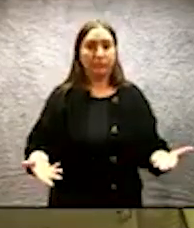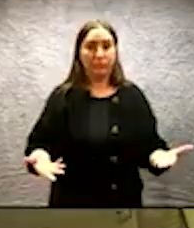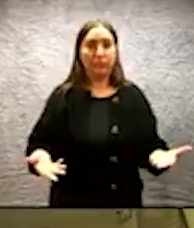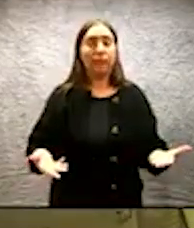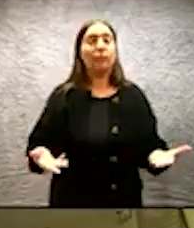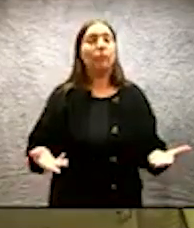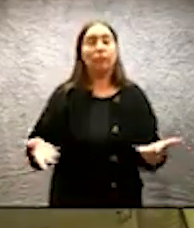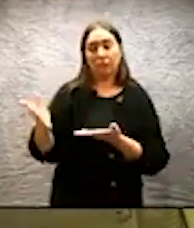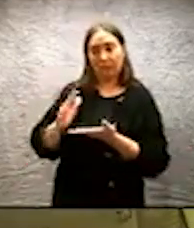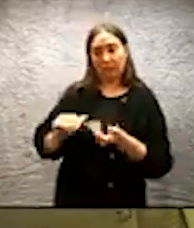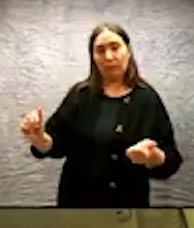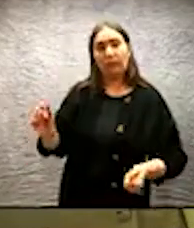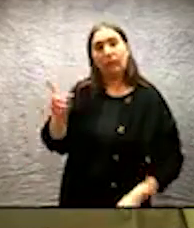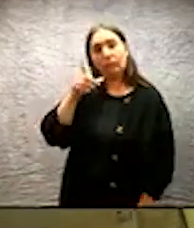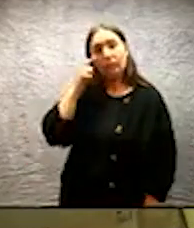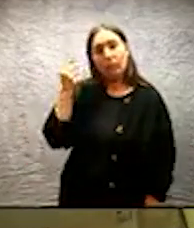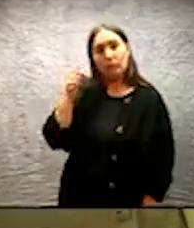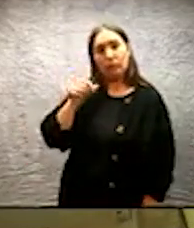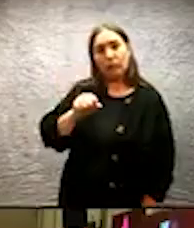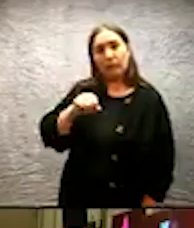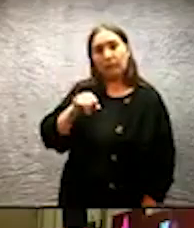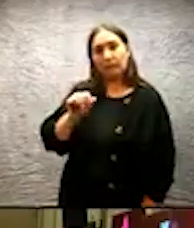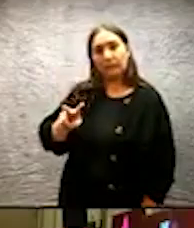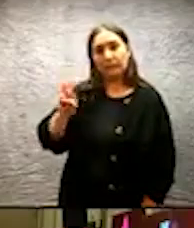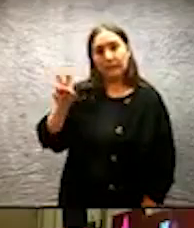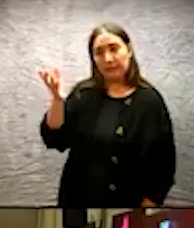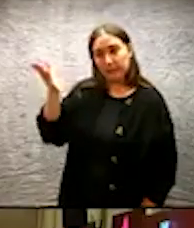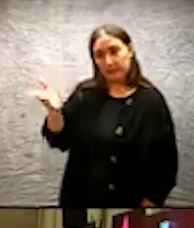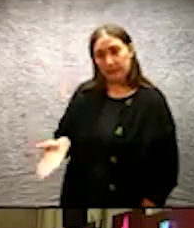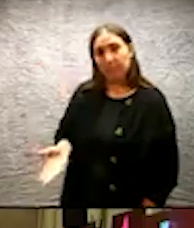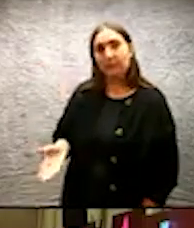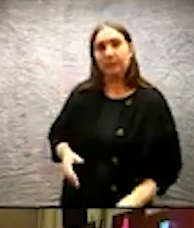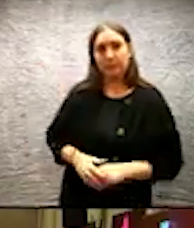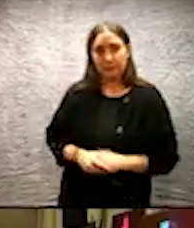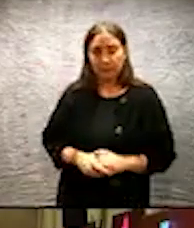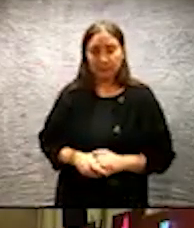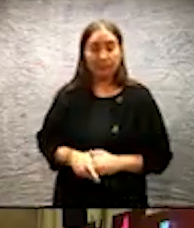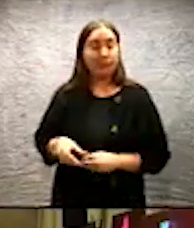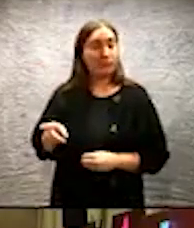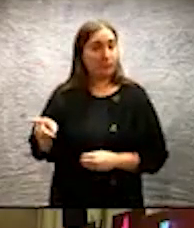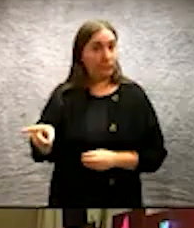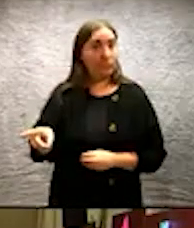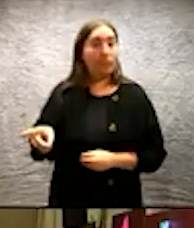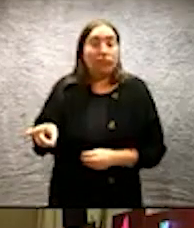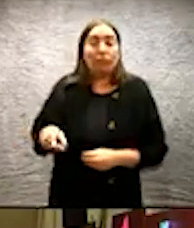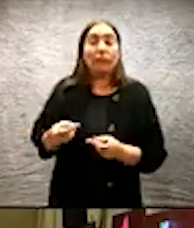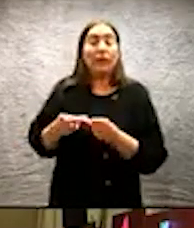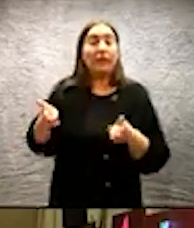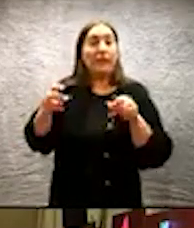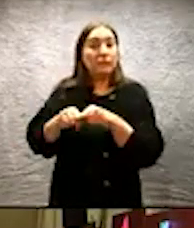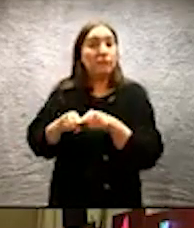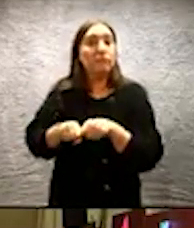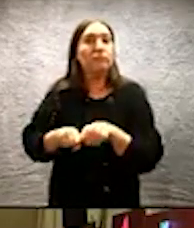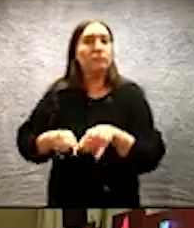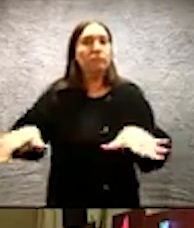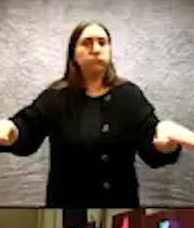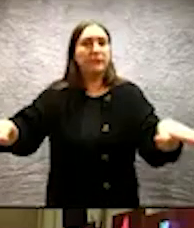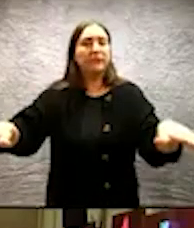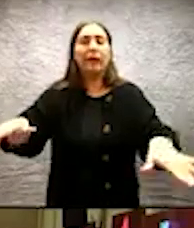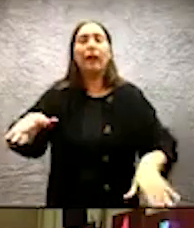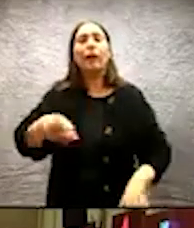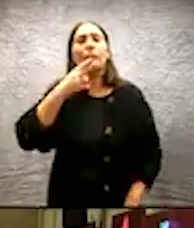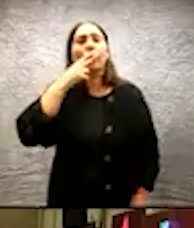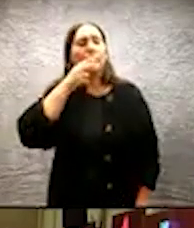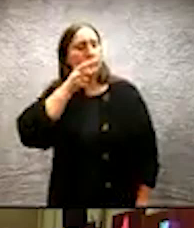qui va vous donner une information sur un dispositif qui va être déployé dans la ville pour lutter contre les jets de mégots au